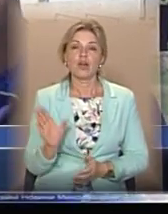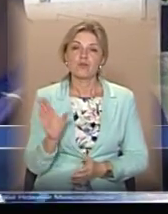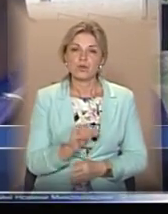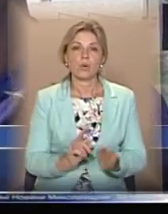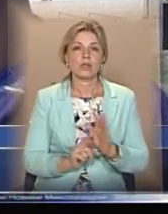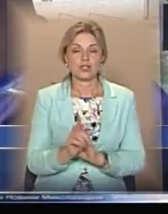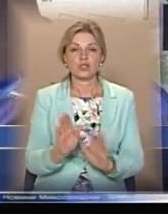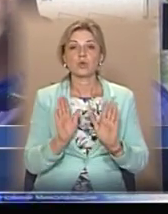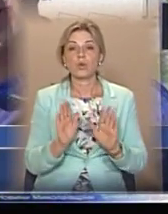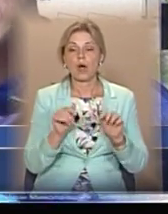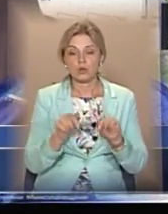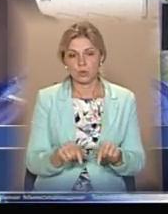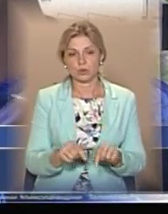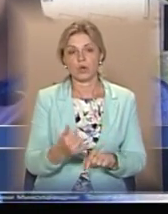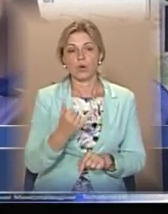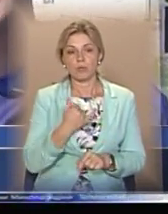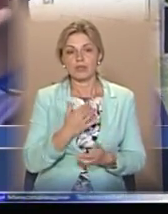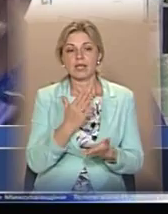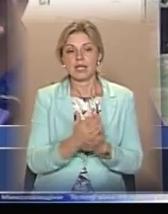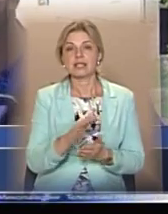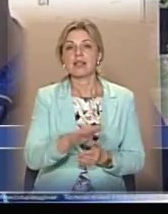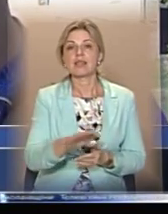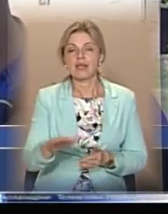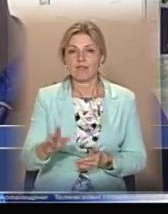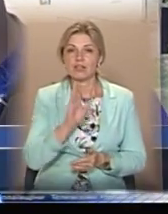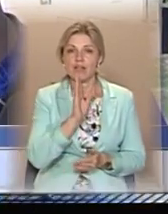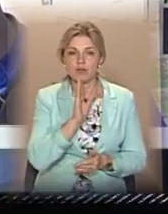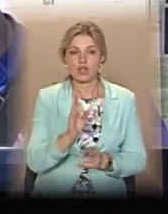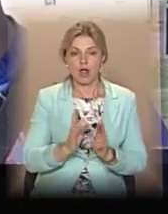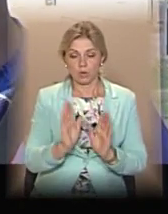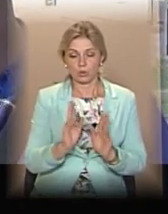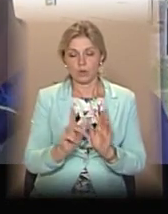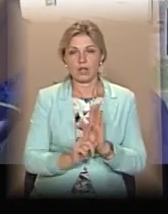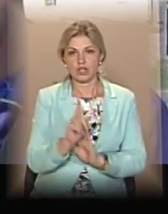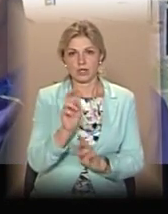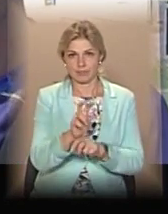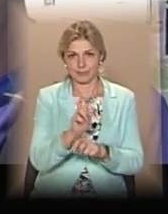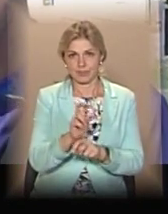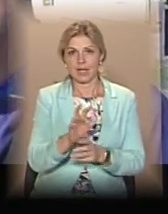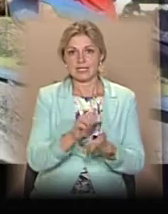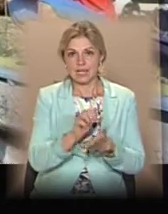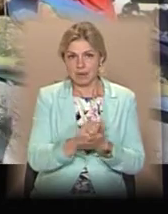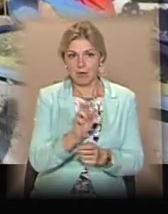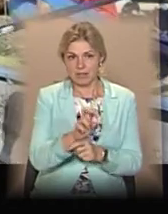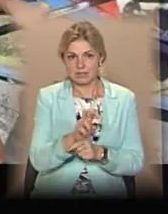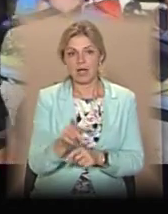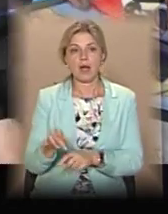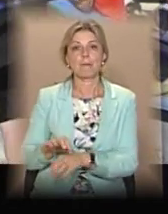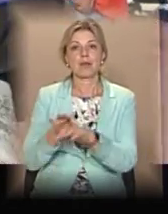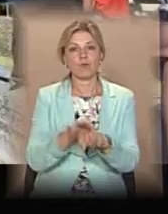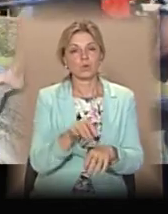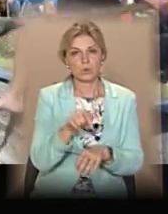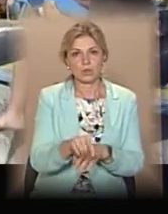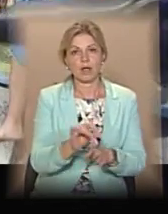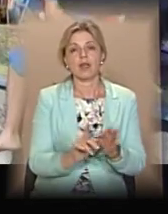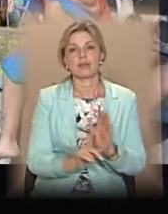только отсюда. Вот у меня есть и маленькие девочки, которые только в этом году начали заниматься. Я их уже сюда привез и начал.